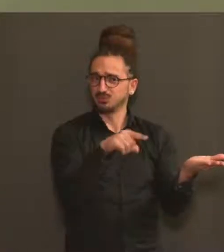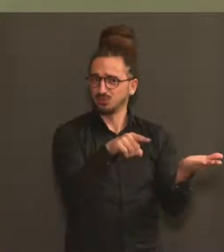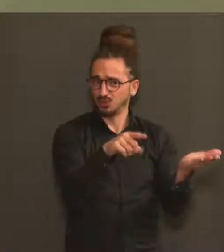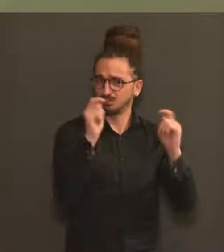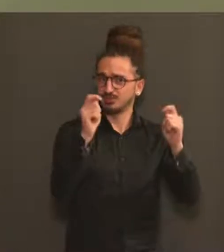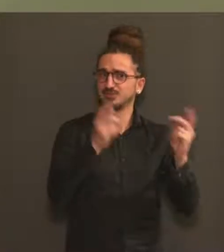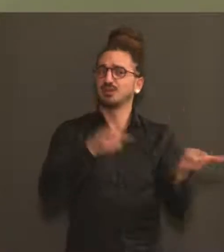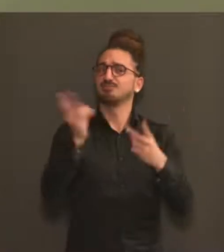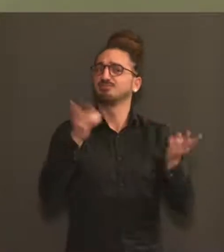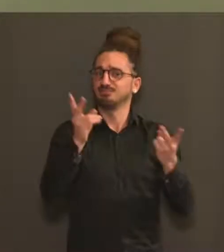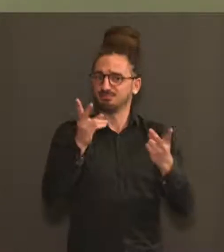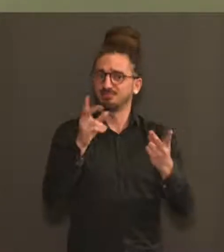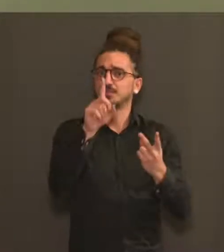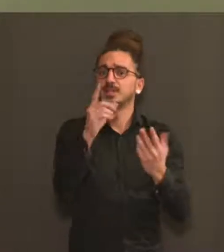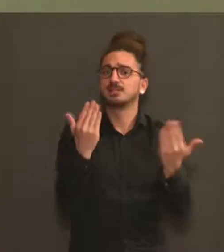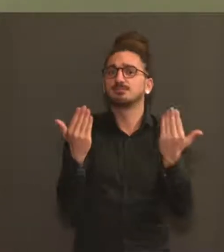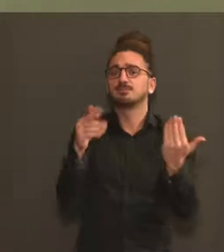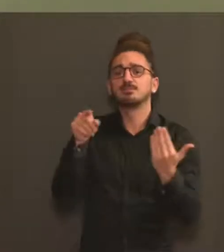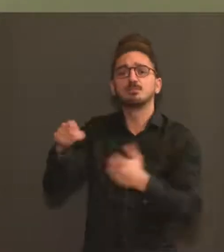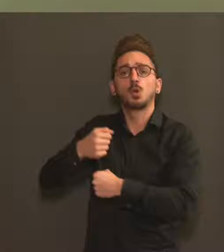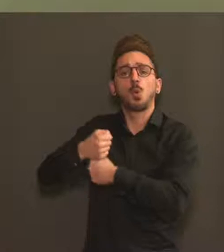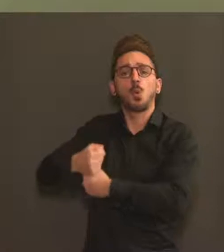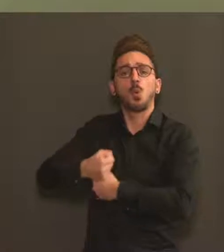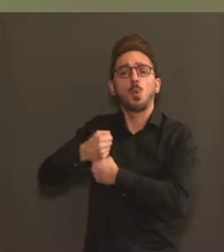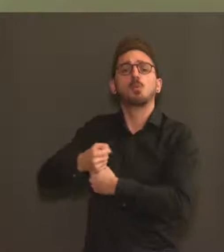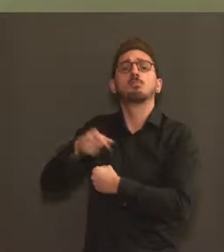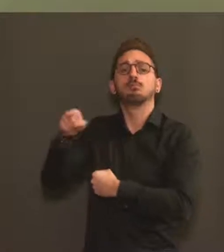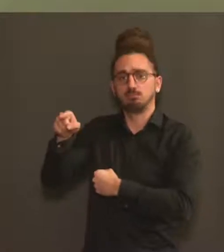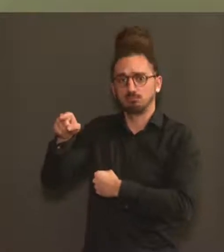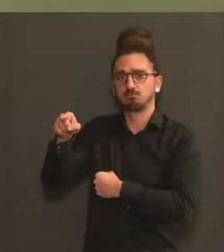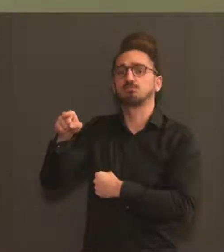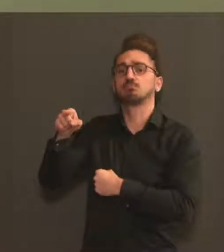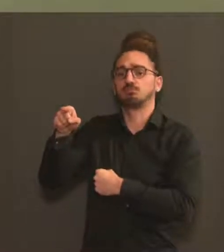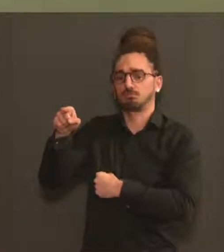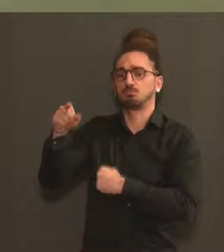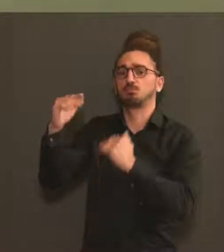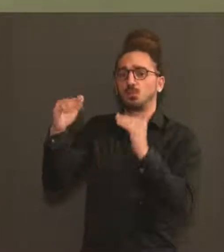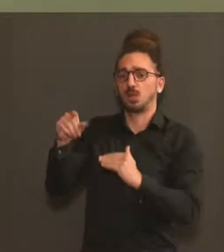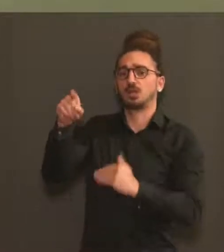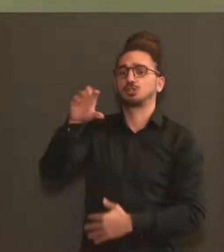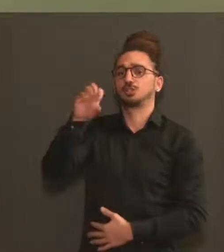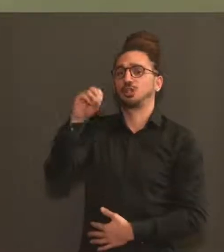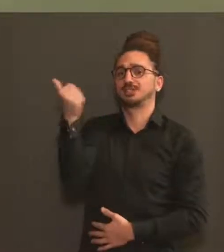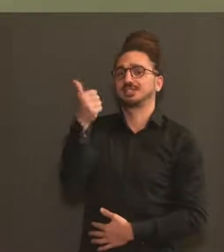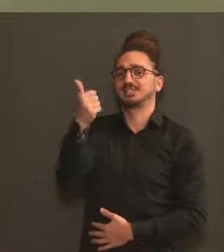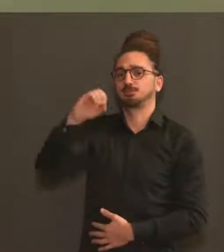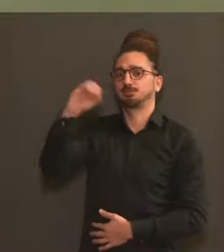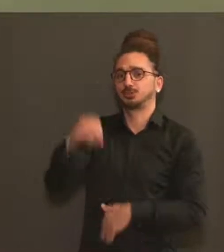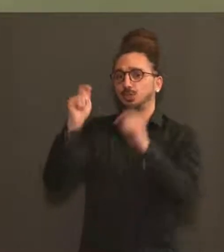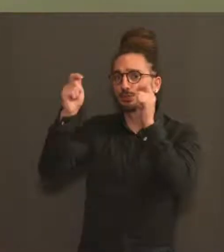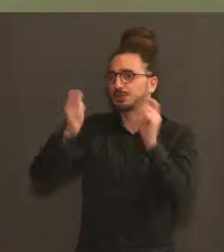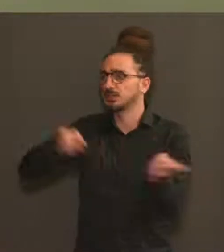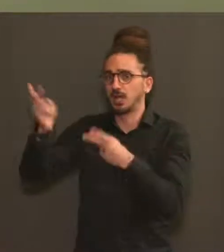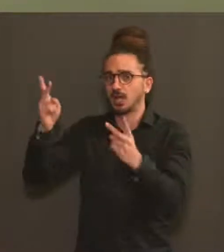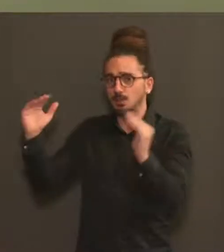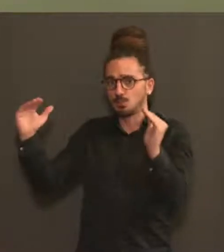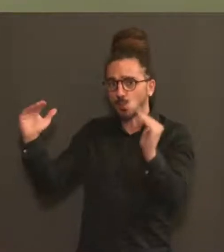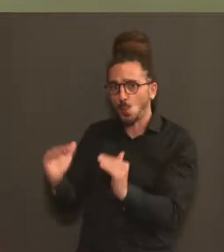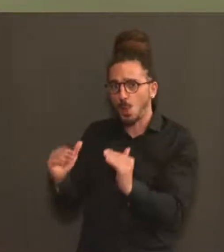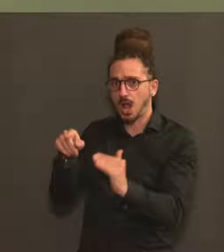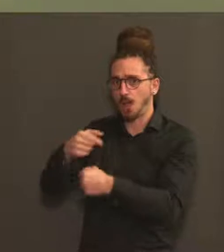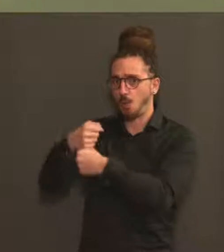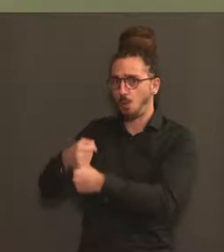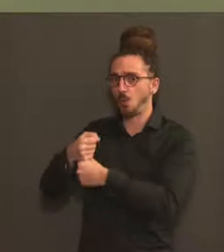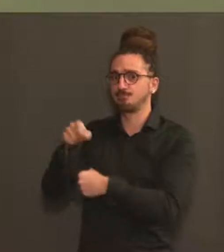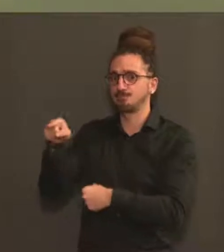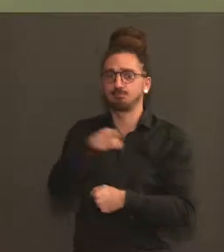on a une chute de 36% des hospitalisations venant des maisons de repos. Dans ce contexte-là,